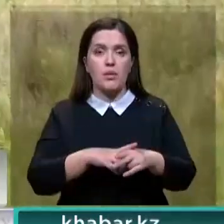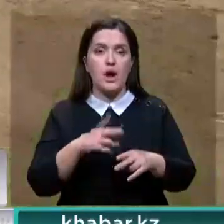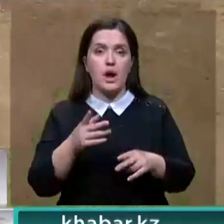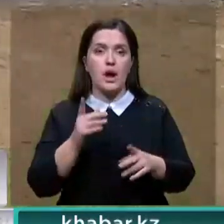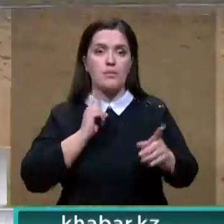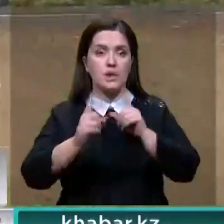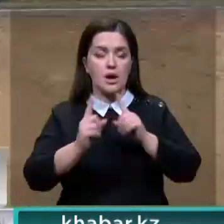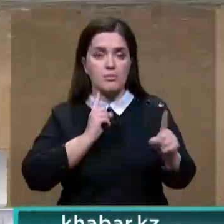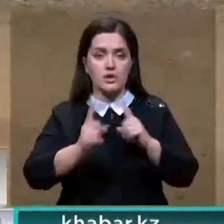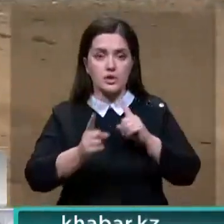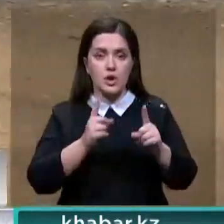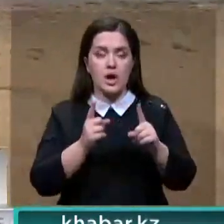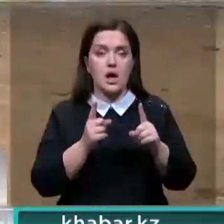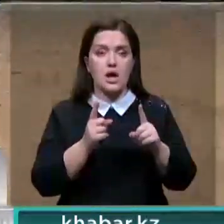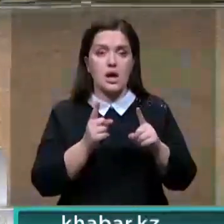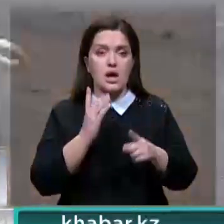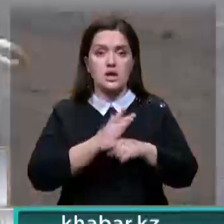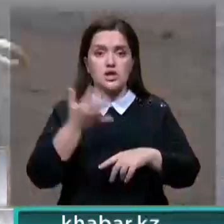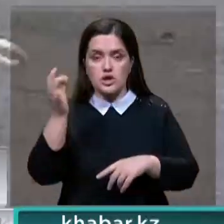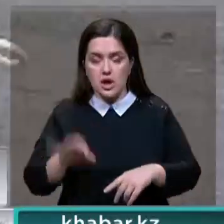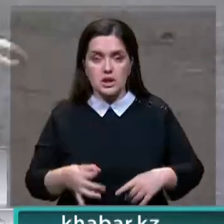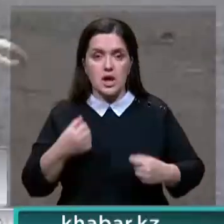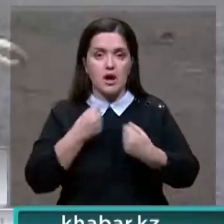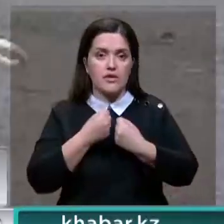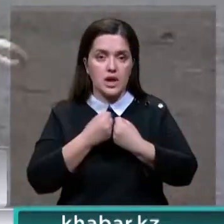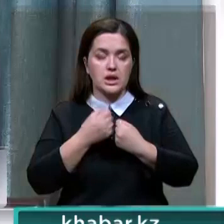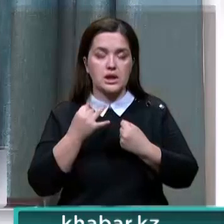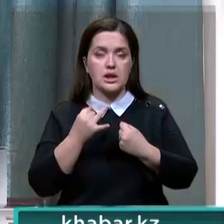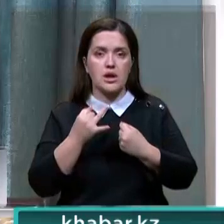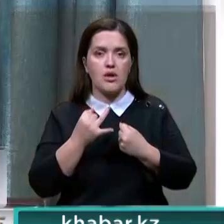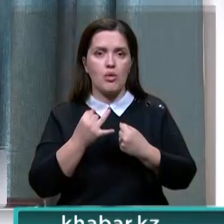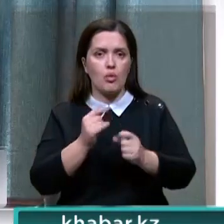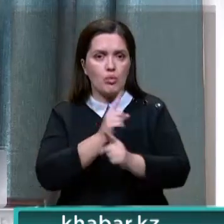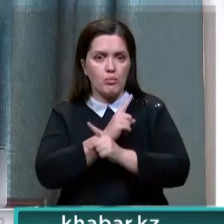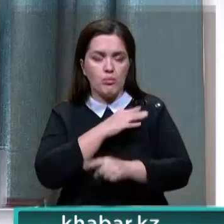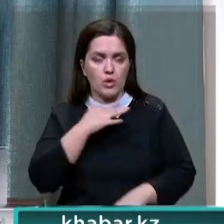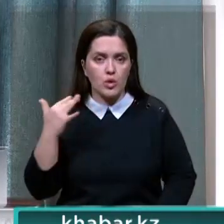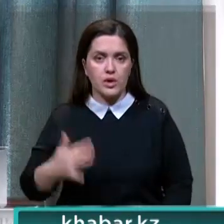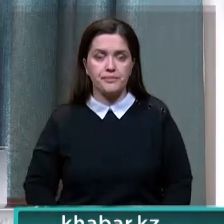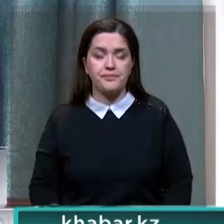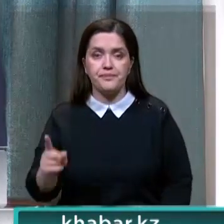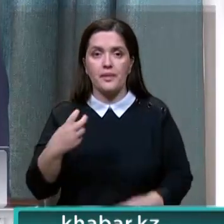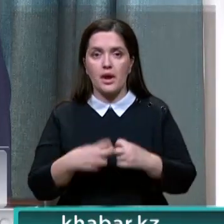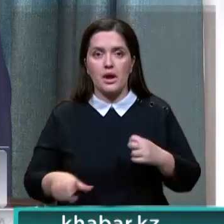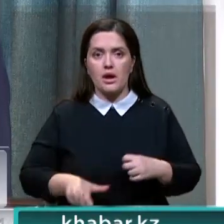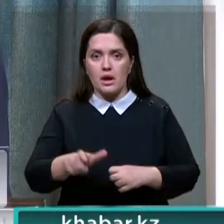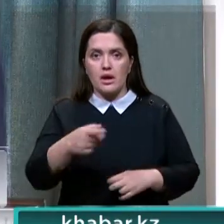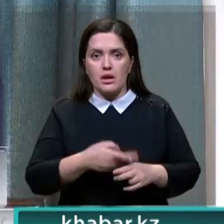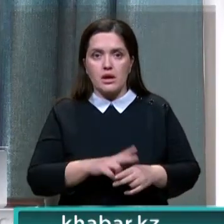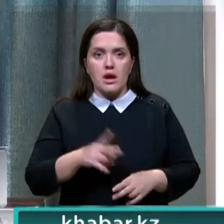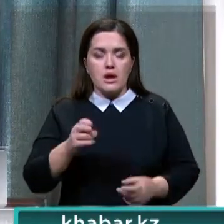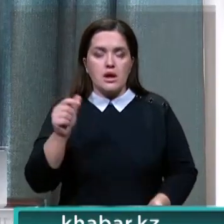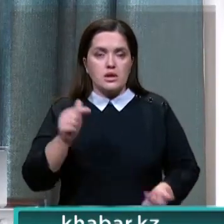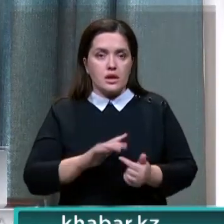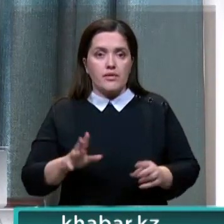пропускной способностью. Как следствие, частые аварии и высокая смертность. И одна из самых аварийных дорог, она является Атырау-Уральск. Она не соответствует